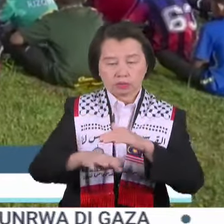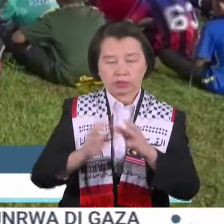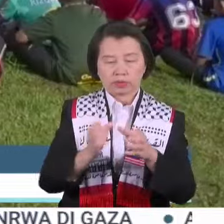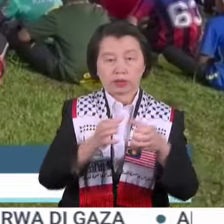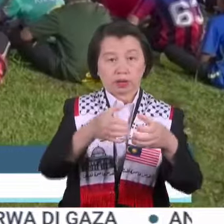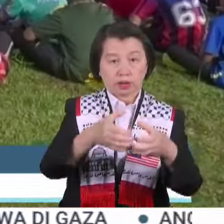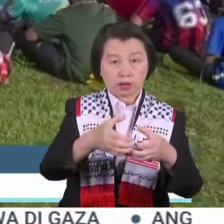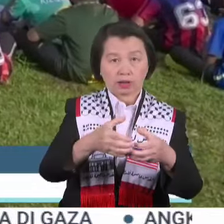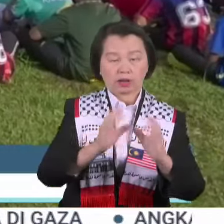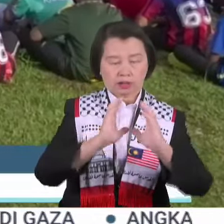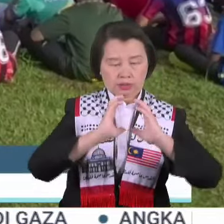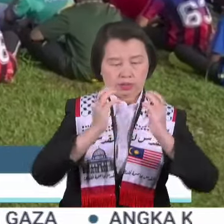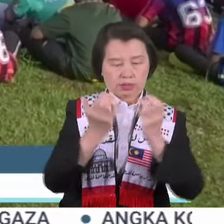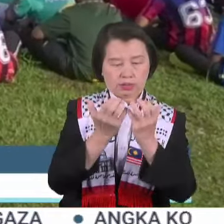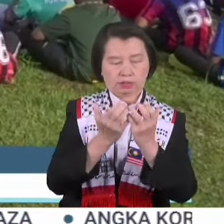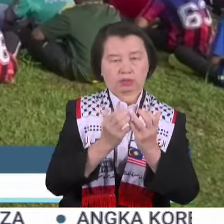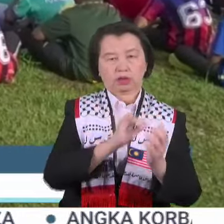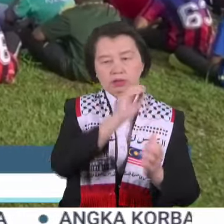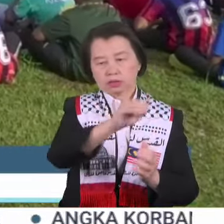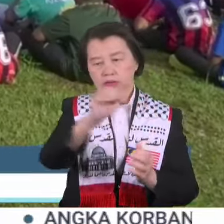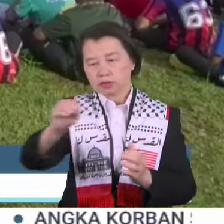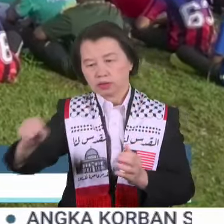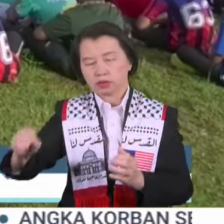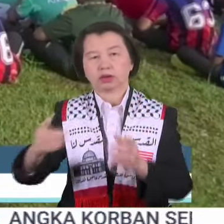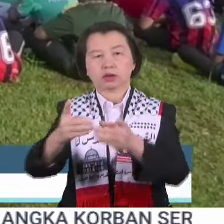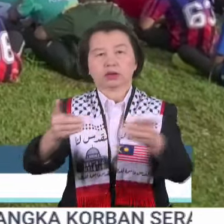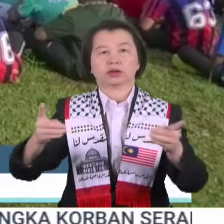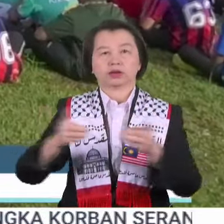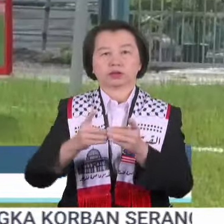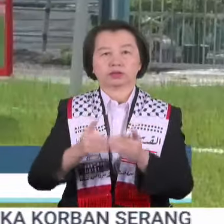tersebut digerakkan ke setiap daerah.